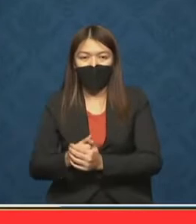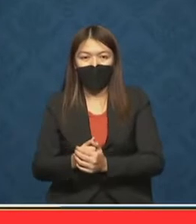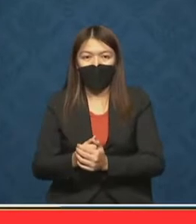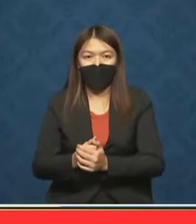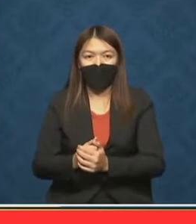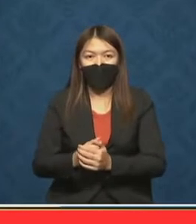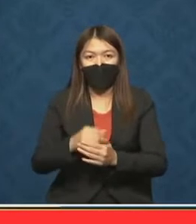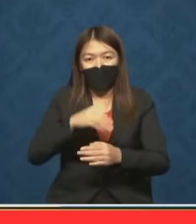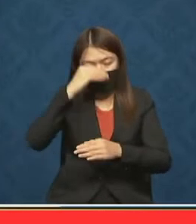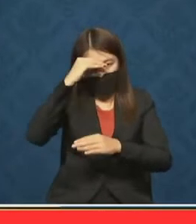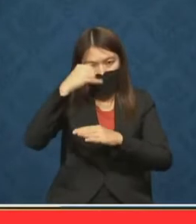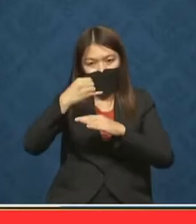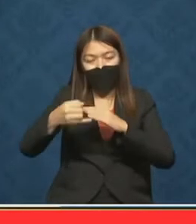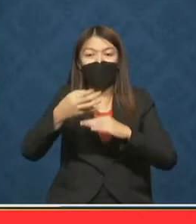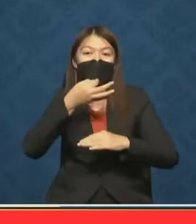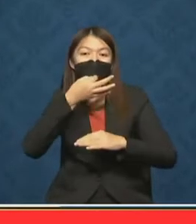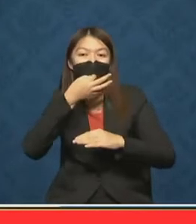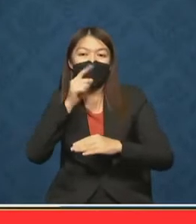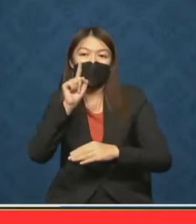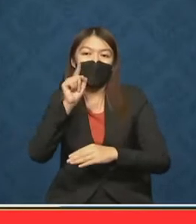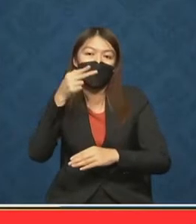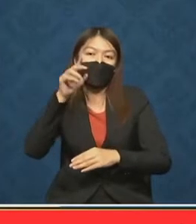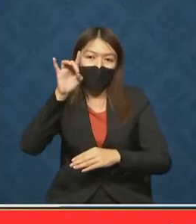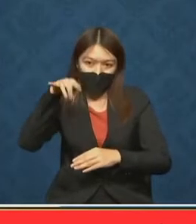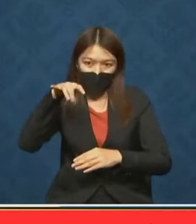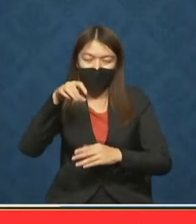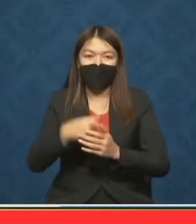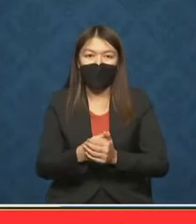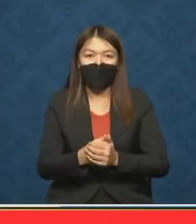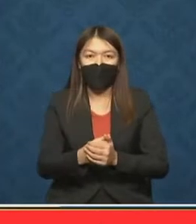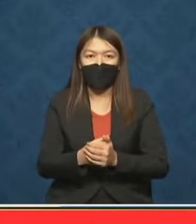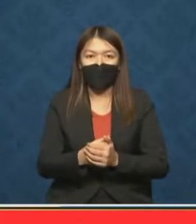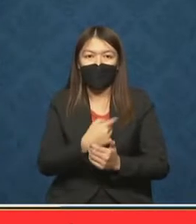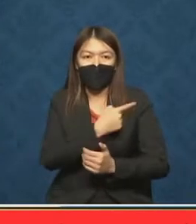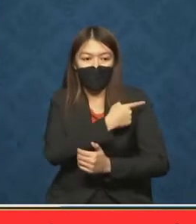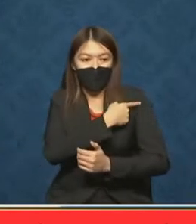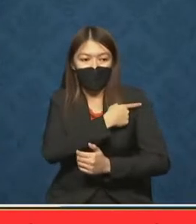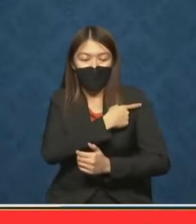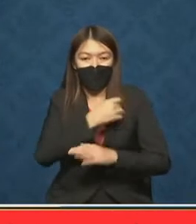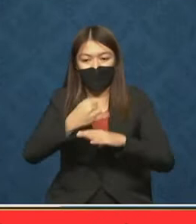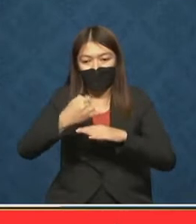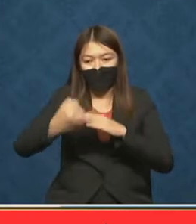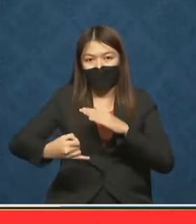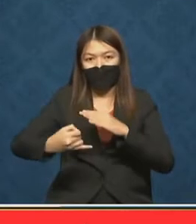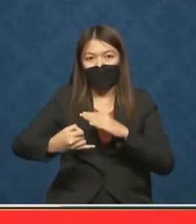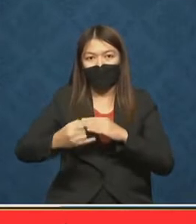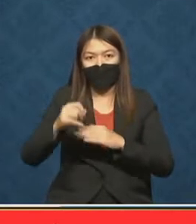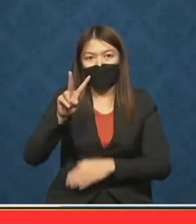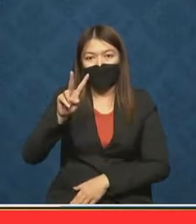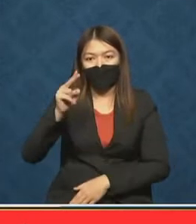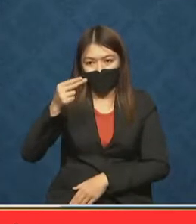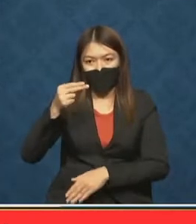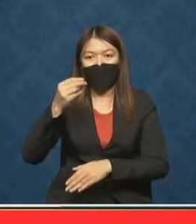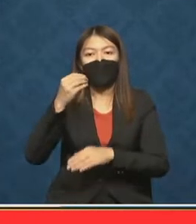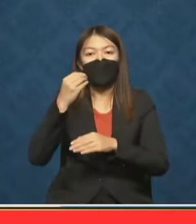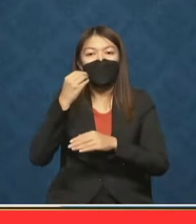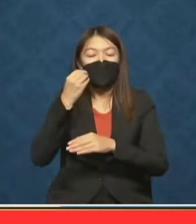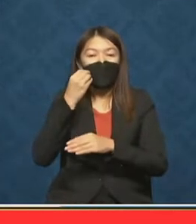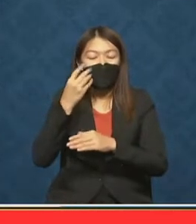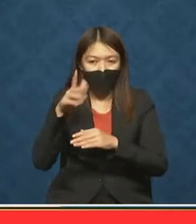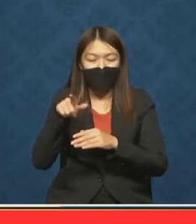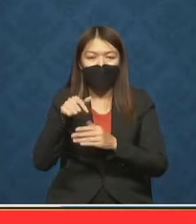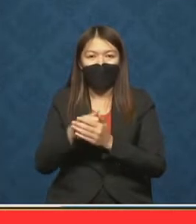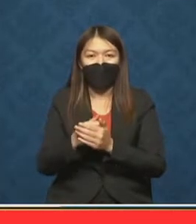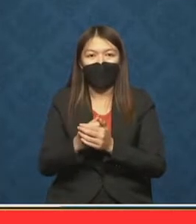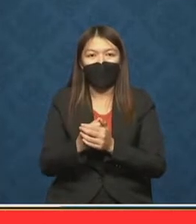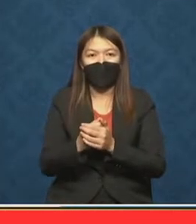จบอาชีวะมีงานเดือนทัที 18,000 บาทค่ะจบปลิญญาตีมีงานเดือนทนทีสองหมื่นบาท่ะนโยบาย